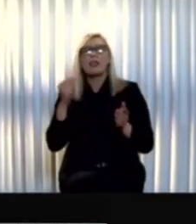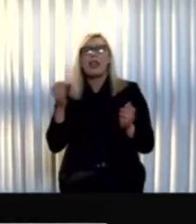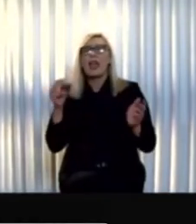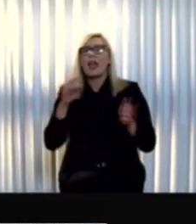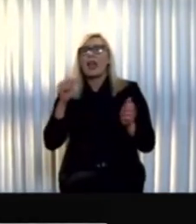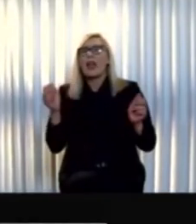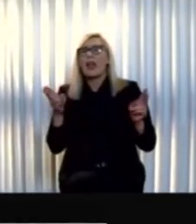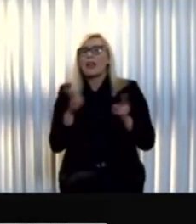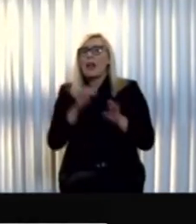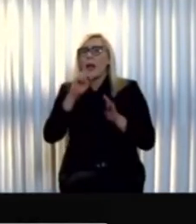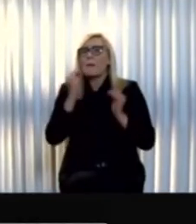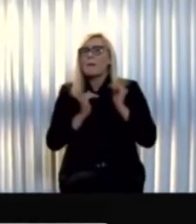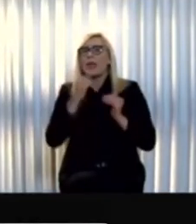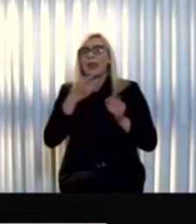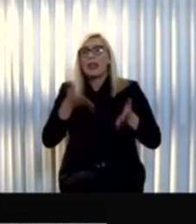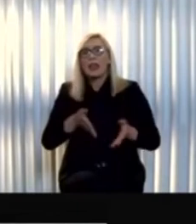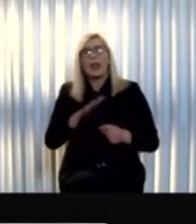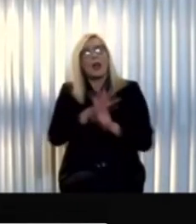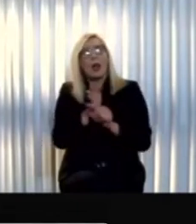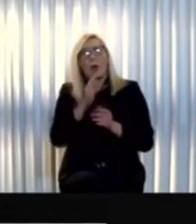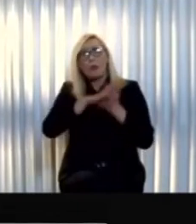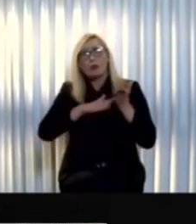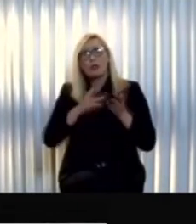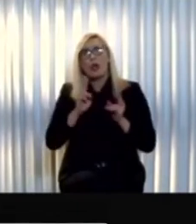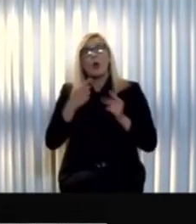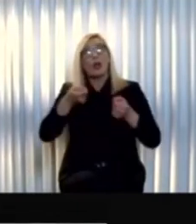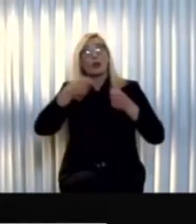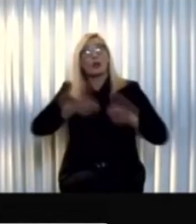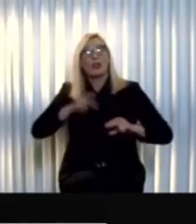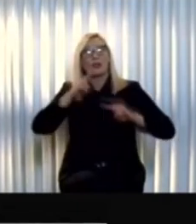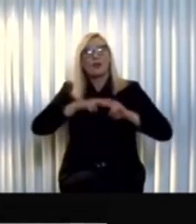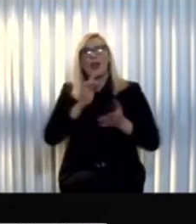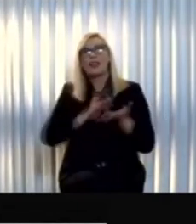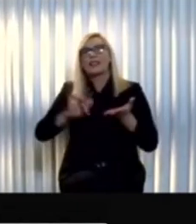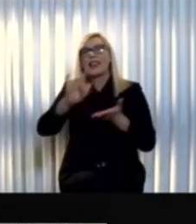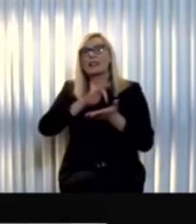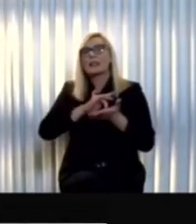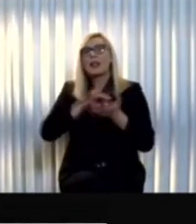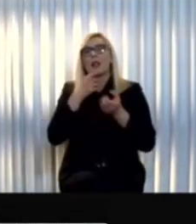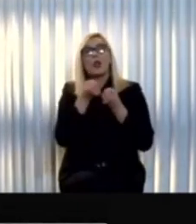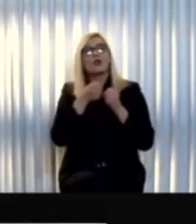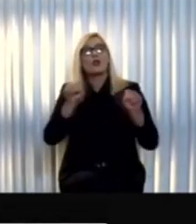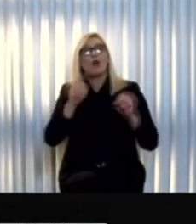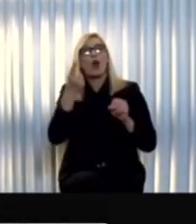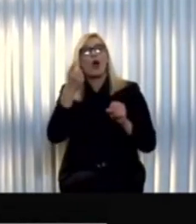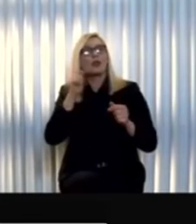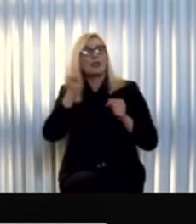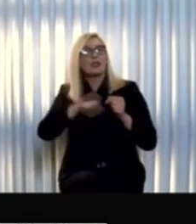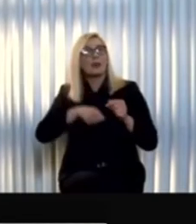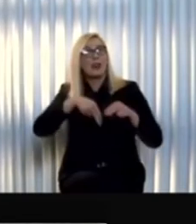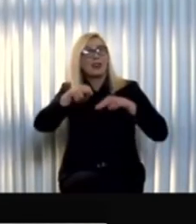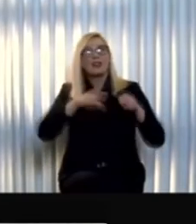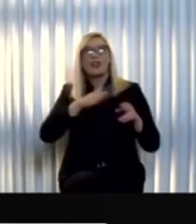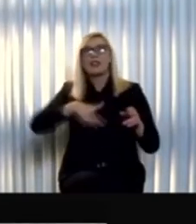овој период на пандемија, кога донесовме одлука за целосно изземање од забраната за движење за сите